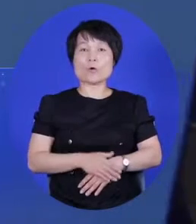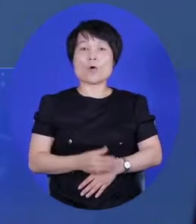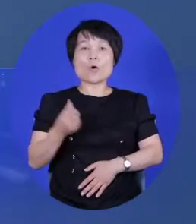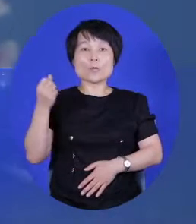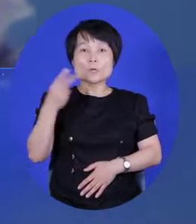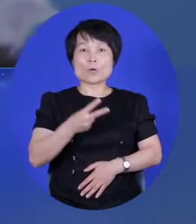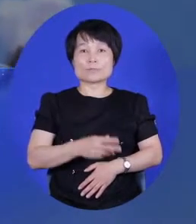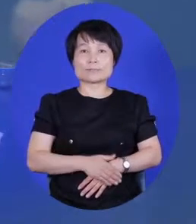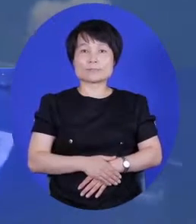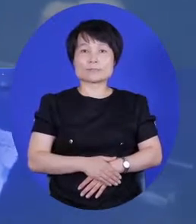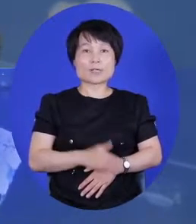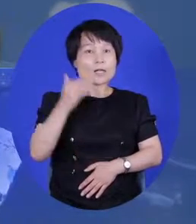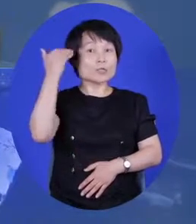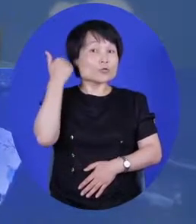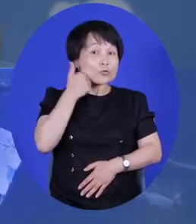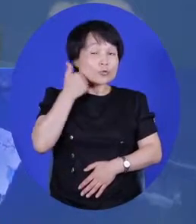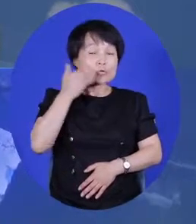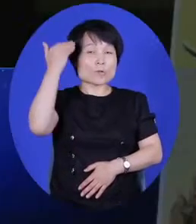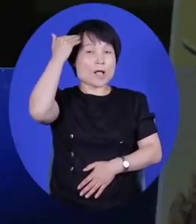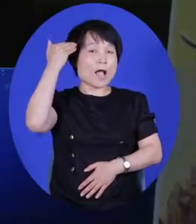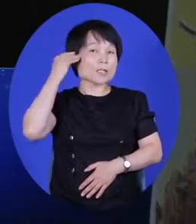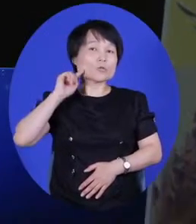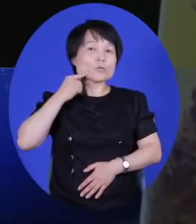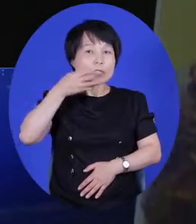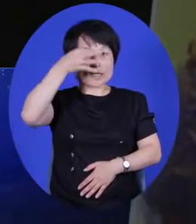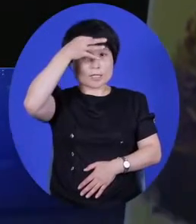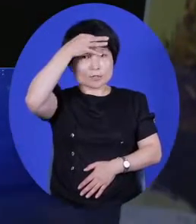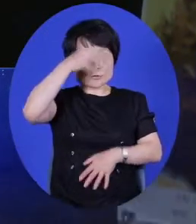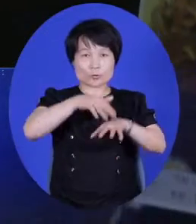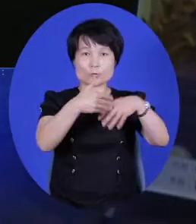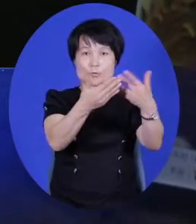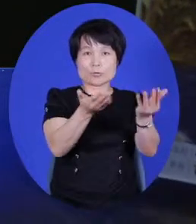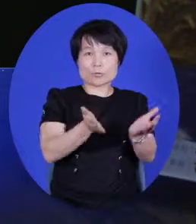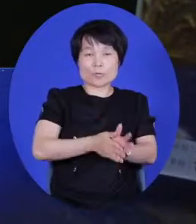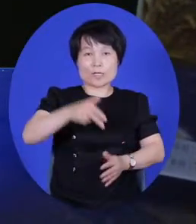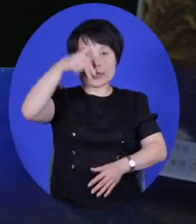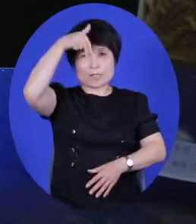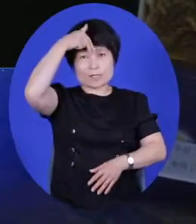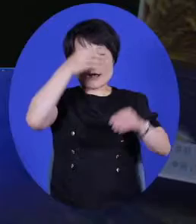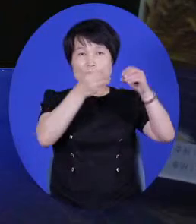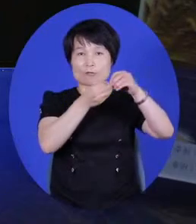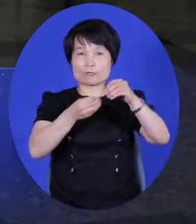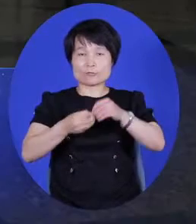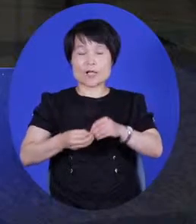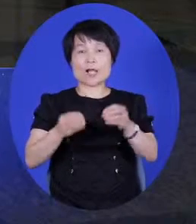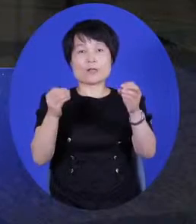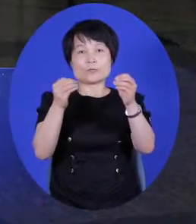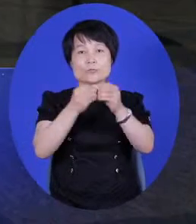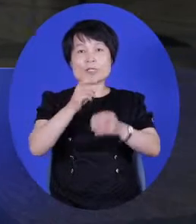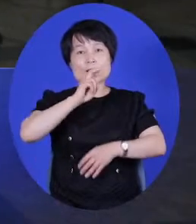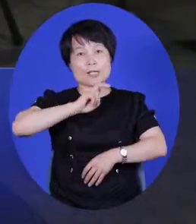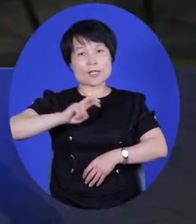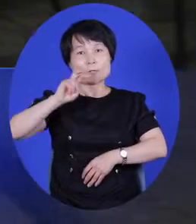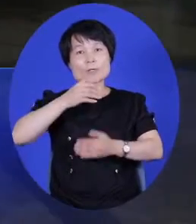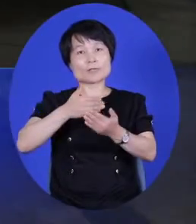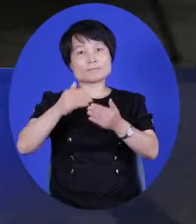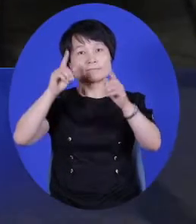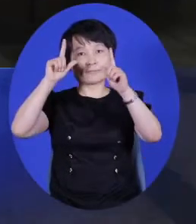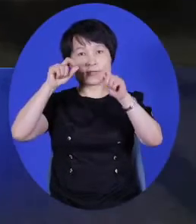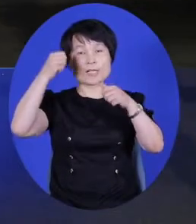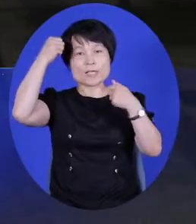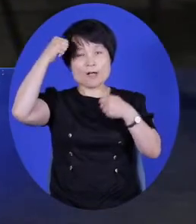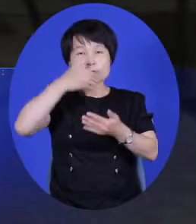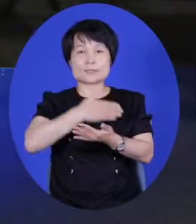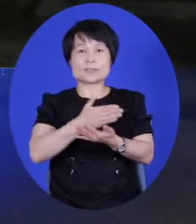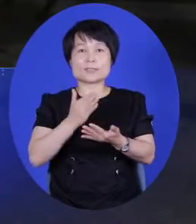마련된 이번 예술 체는 한국의 총 공주 기회 를 비롯해 구가 연예 문인 미술 사진